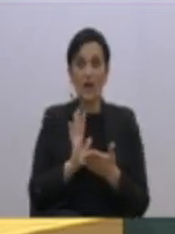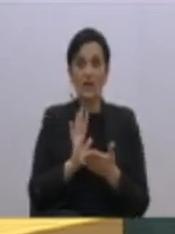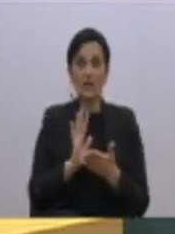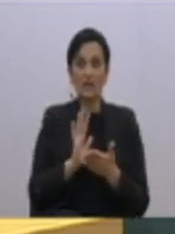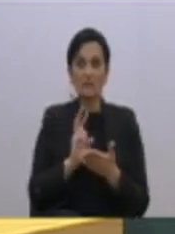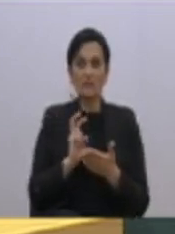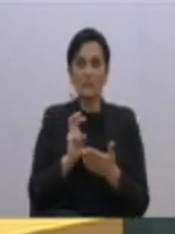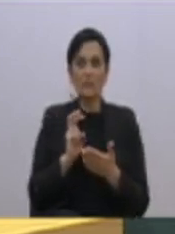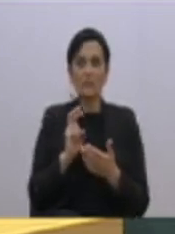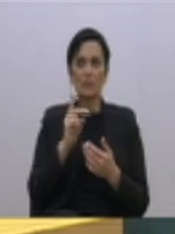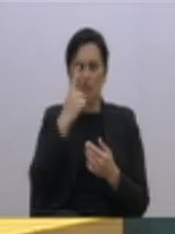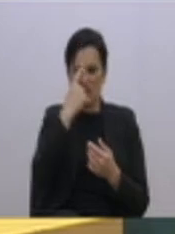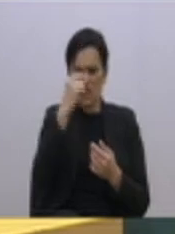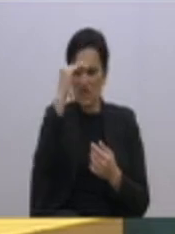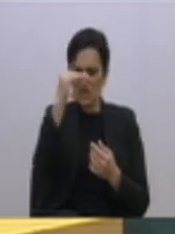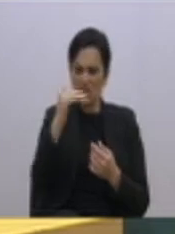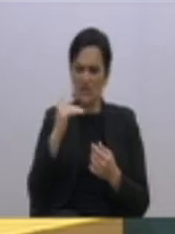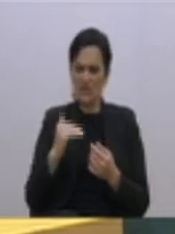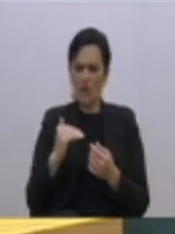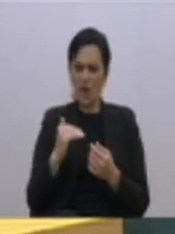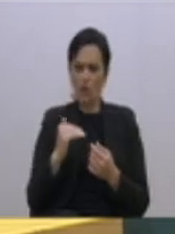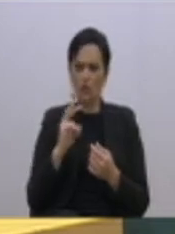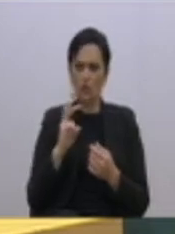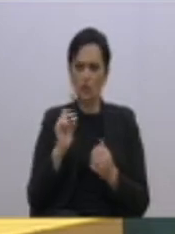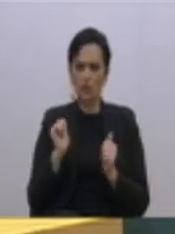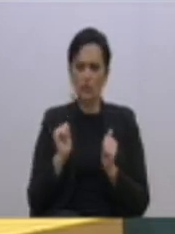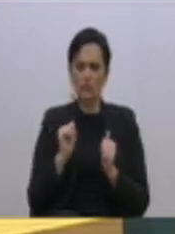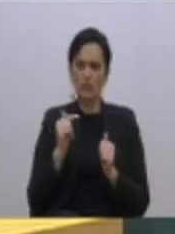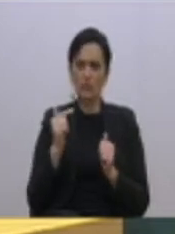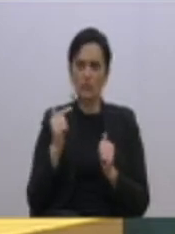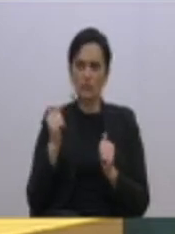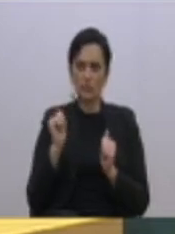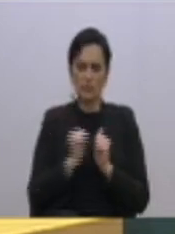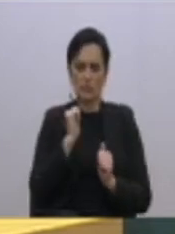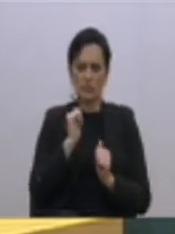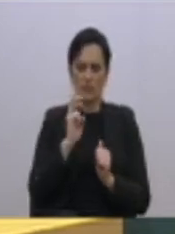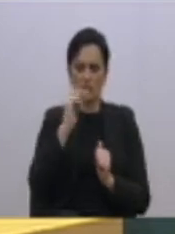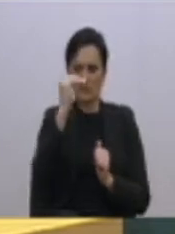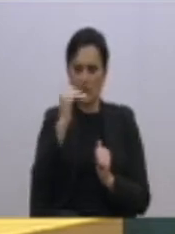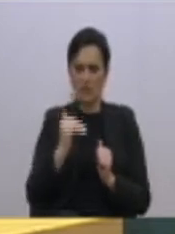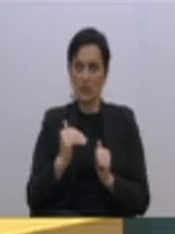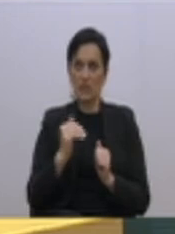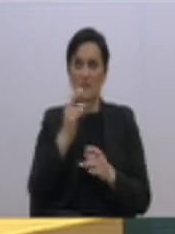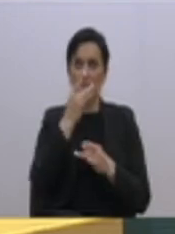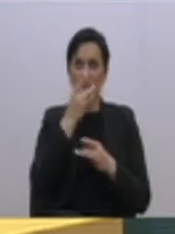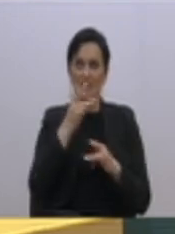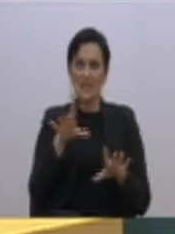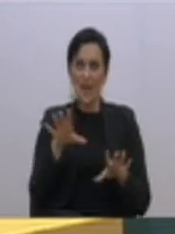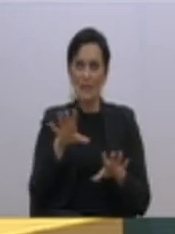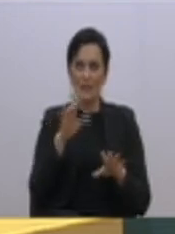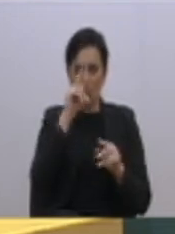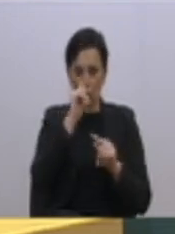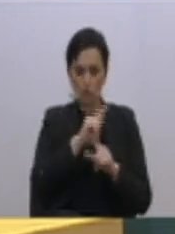ხისტი კრიტერიუმების დადგენა. იმიტომ რომ ნებისმიერი წესიერი სკოლა, ნებისმიერ ბავშვს,